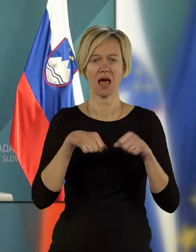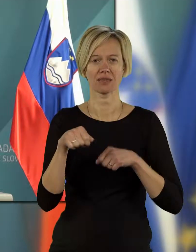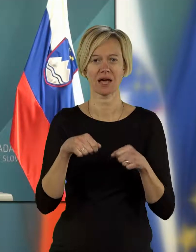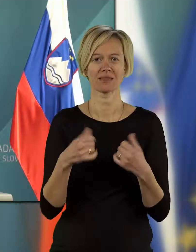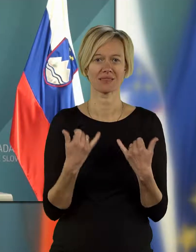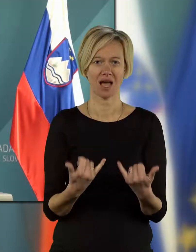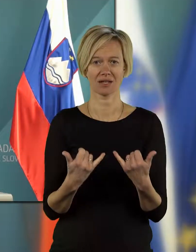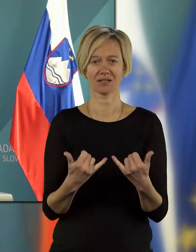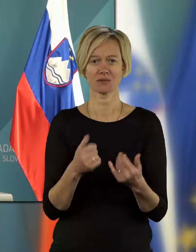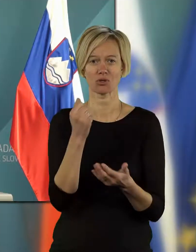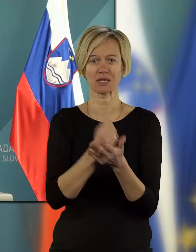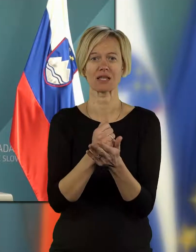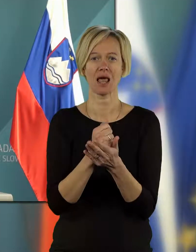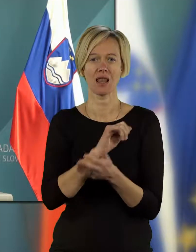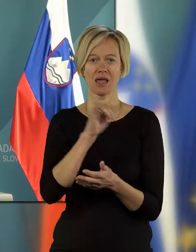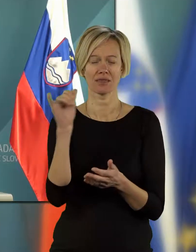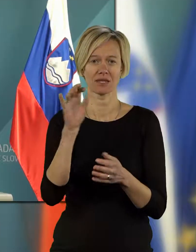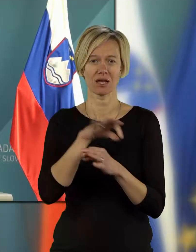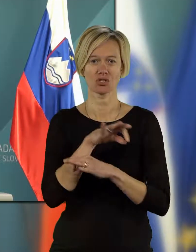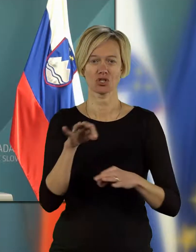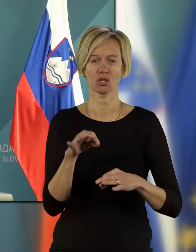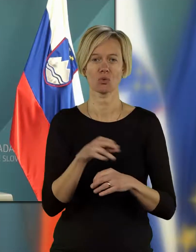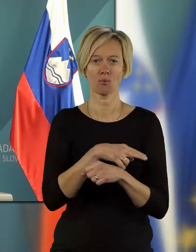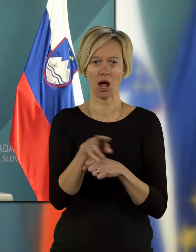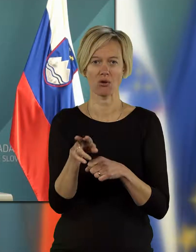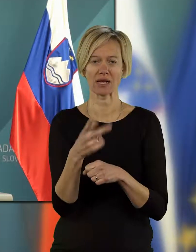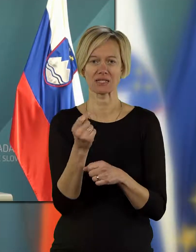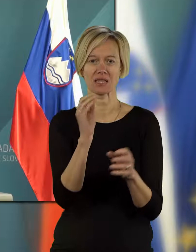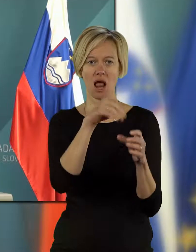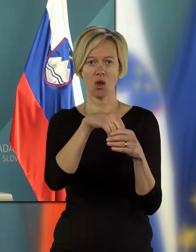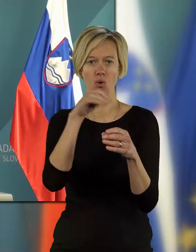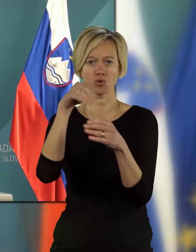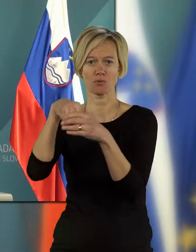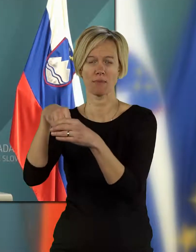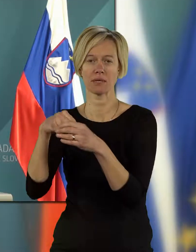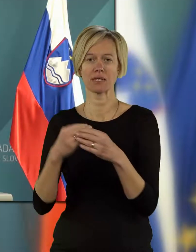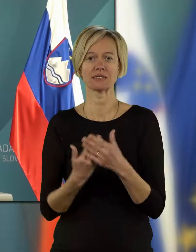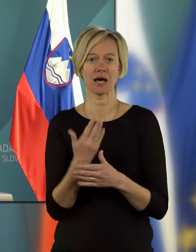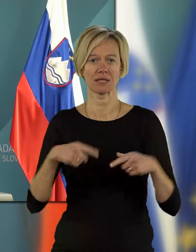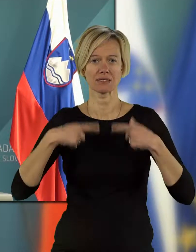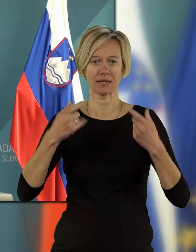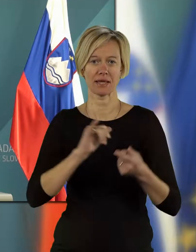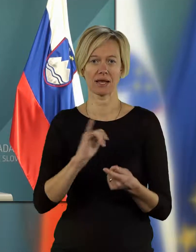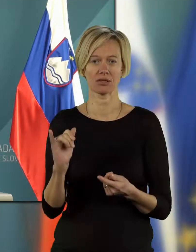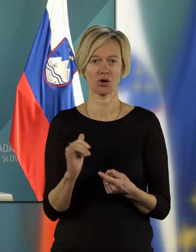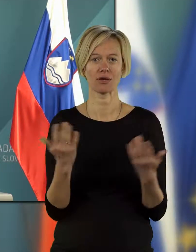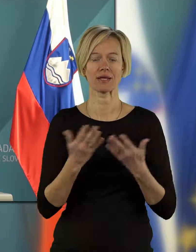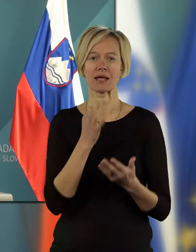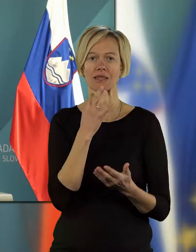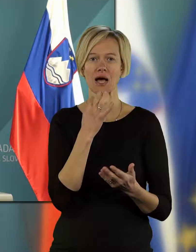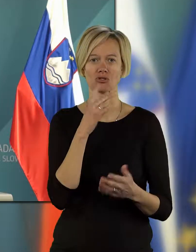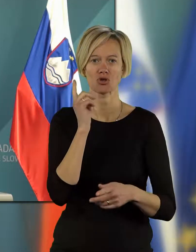vlada danes potrdila letni načrt upravljanja z naložbami za naslednje leto, kjer